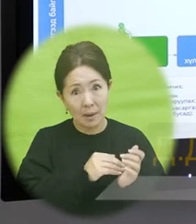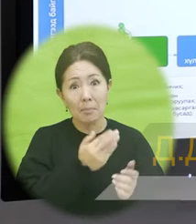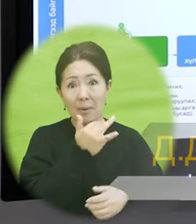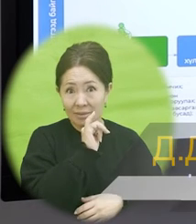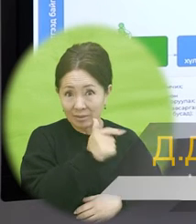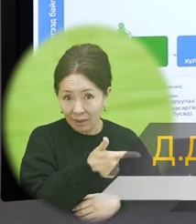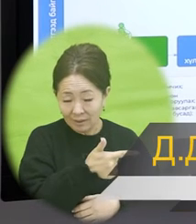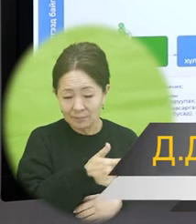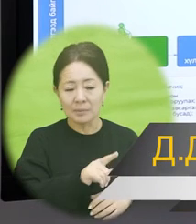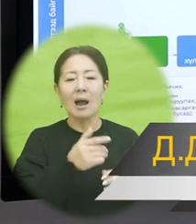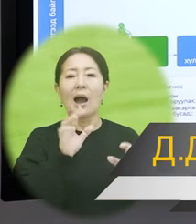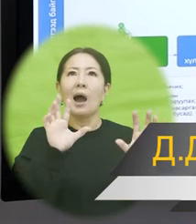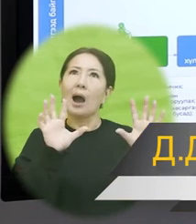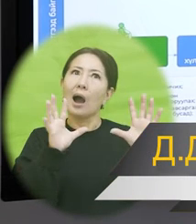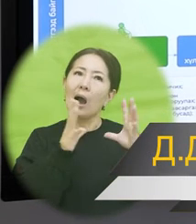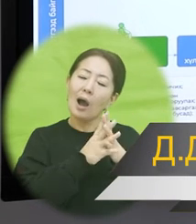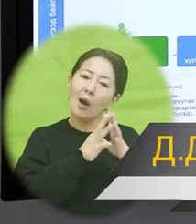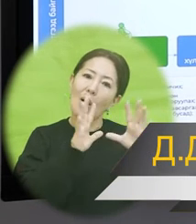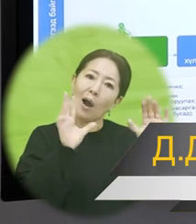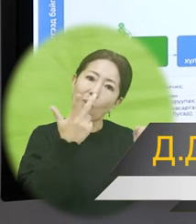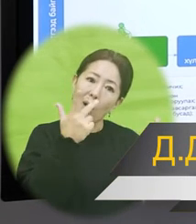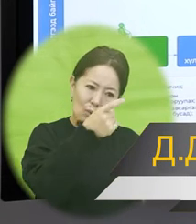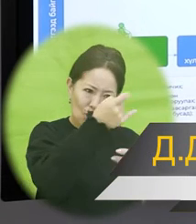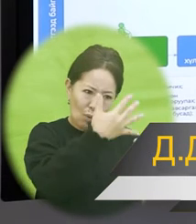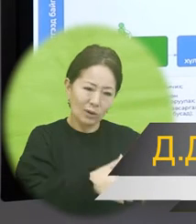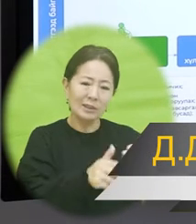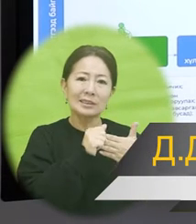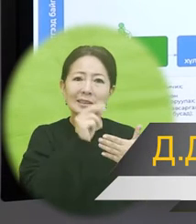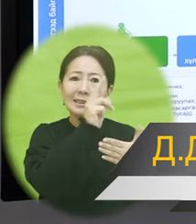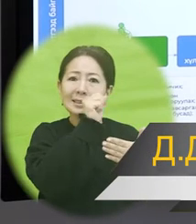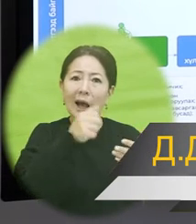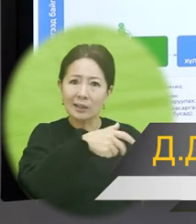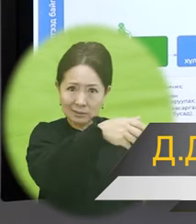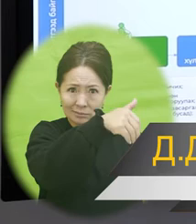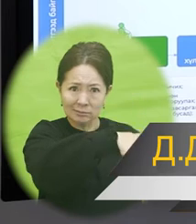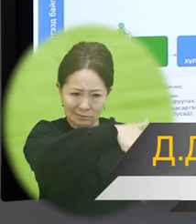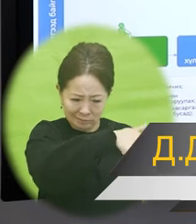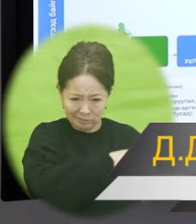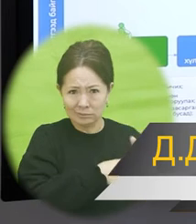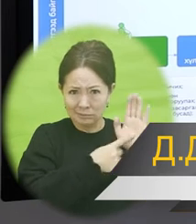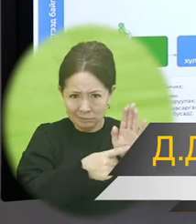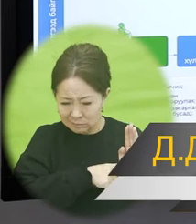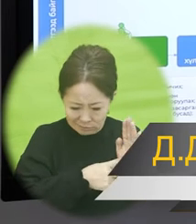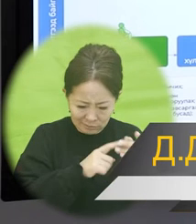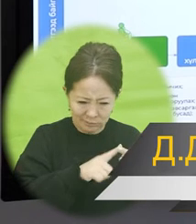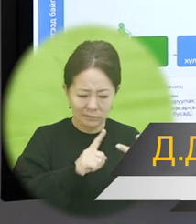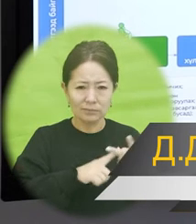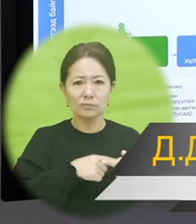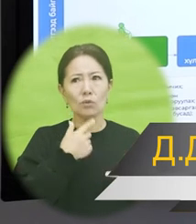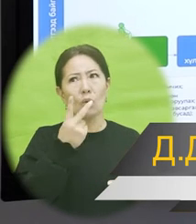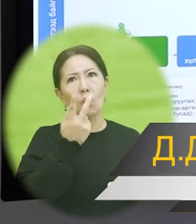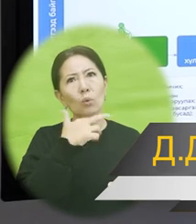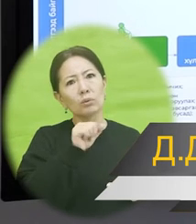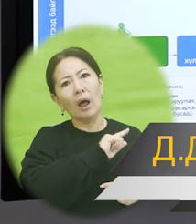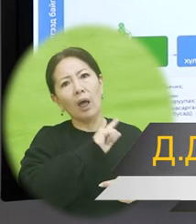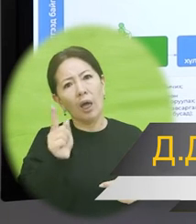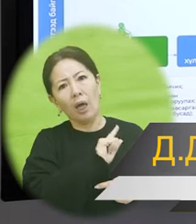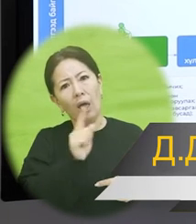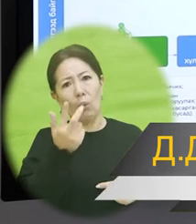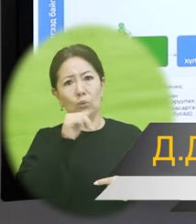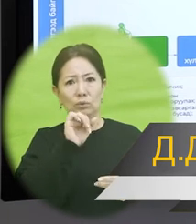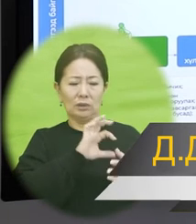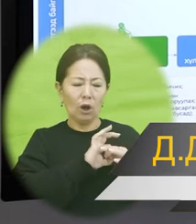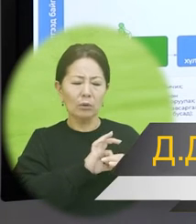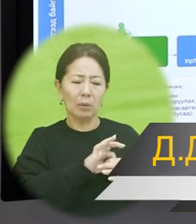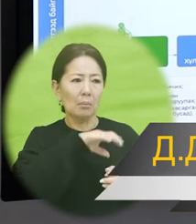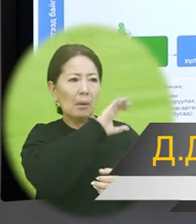13 төрлийн цаасан бичиг баримтыг хэрэглэдэг. За ирж очихдоо 2-оос 3 удаа ирж очдог. Банк үед юм энэ холбогдох байгууллагууд